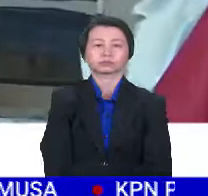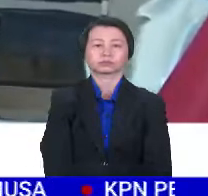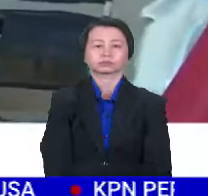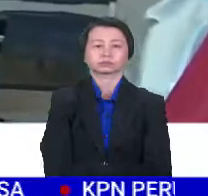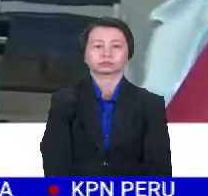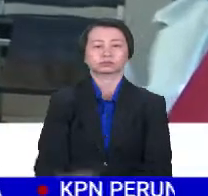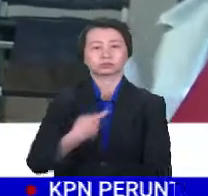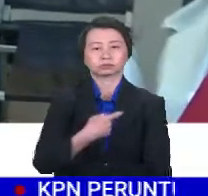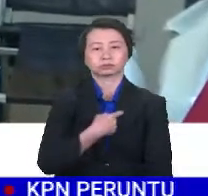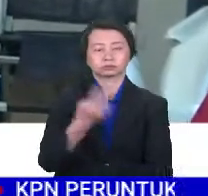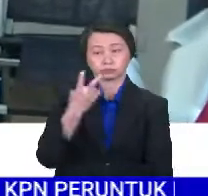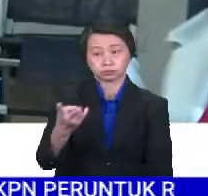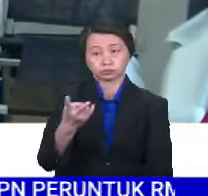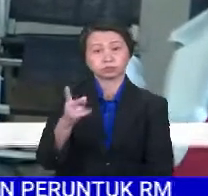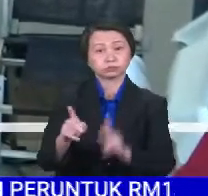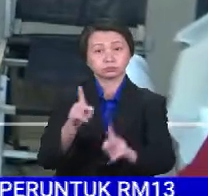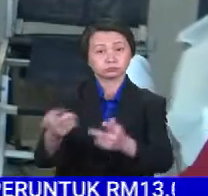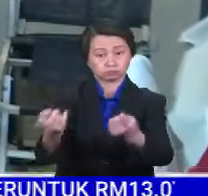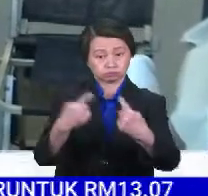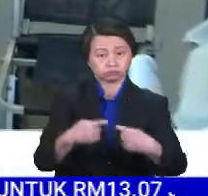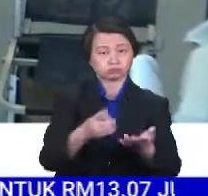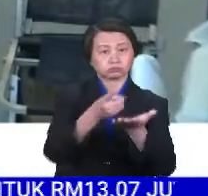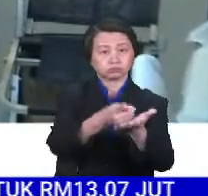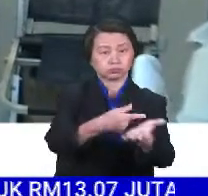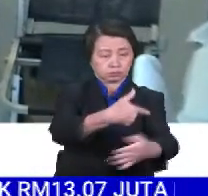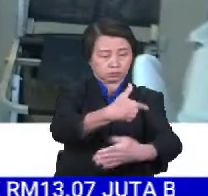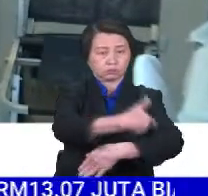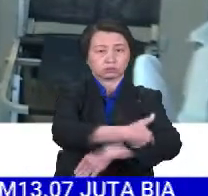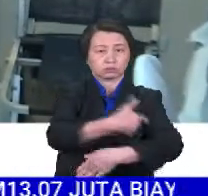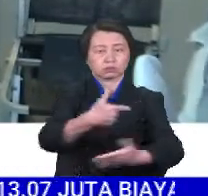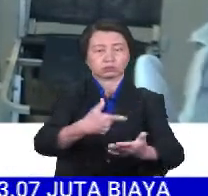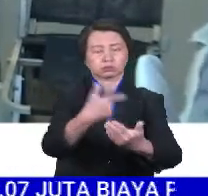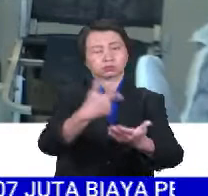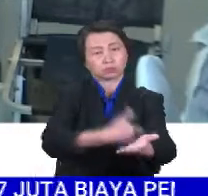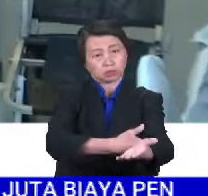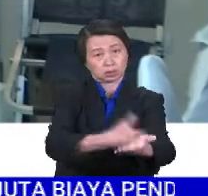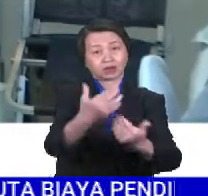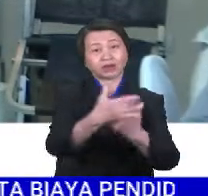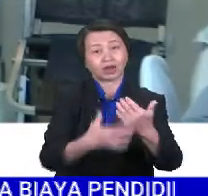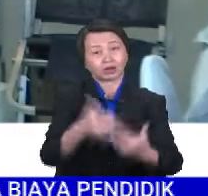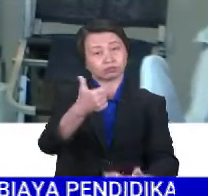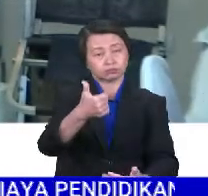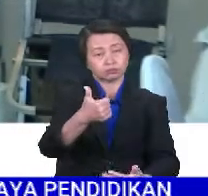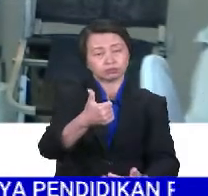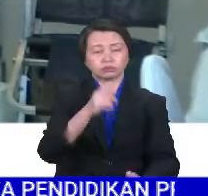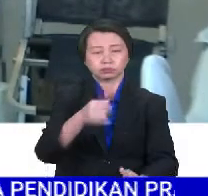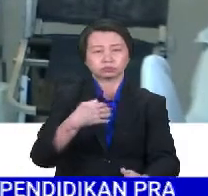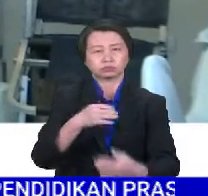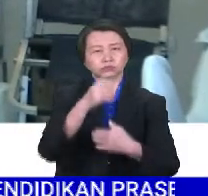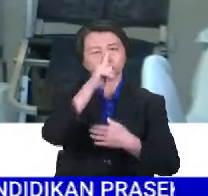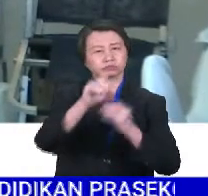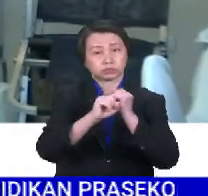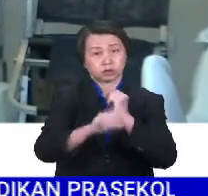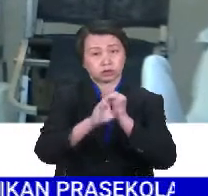Kita nampak sambutan memang menggalakkan dari semasa ke semasa. Sebenarnya kempen ini pun kita adakan sebelumnya, tapi